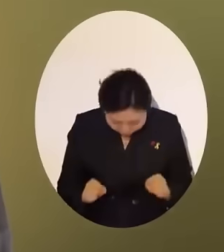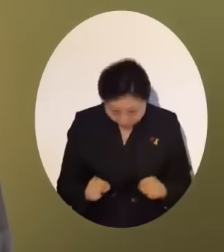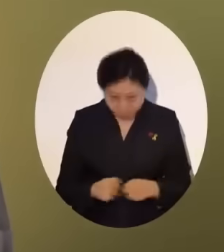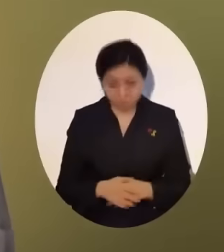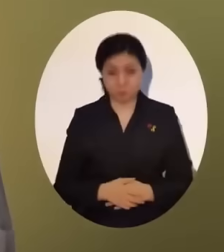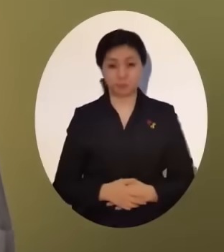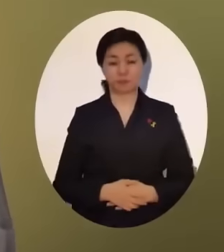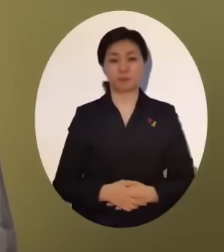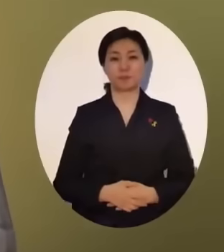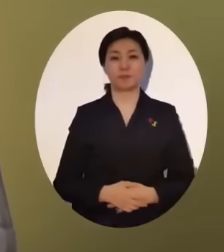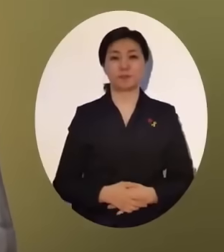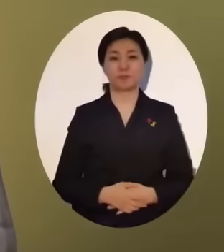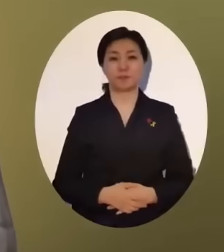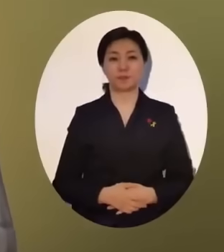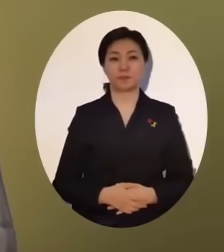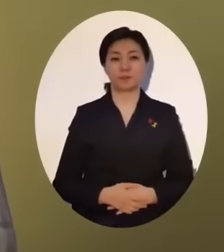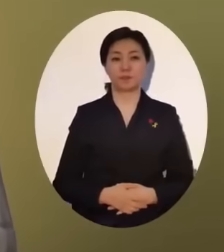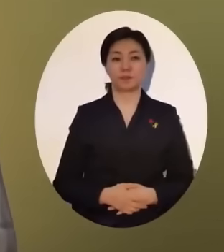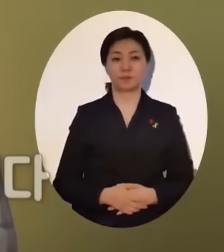안녕하세요, 수혜. 네.